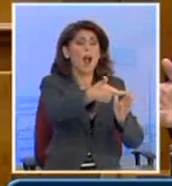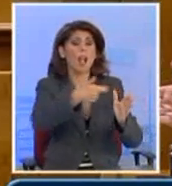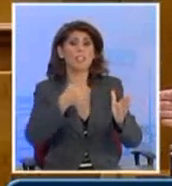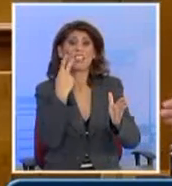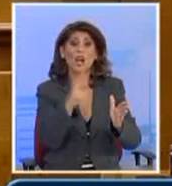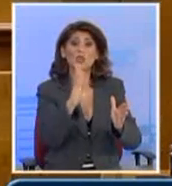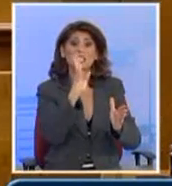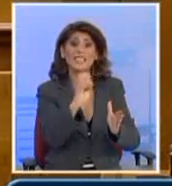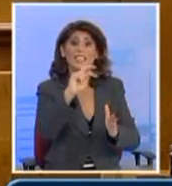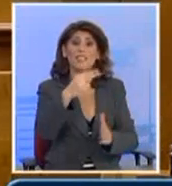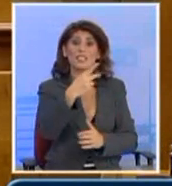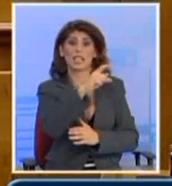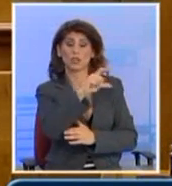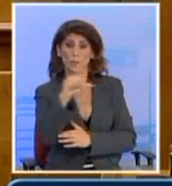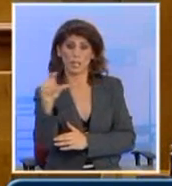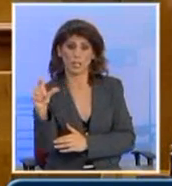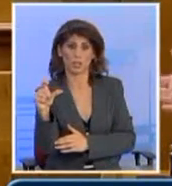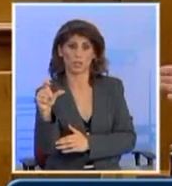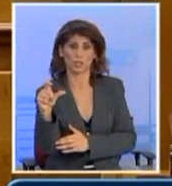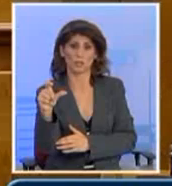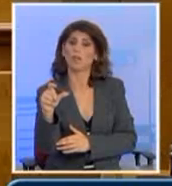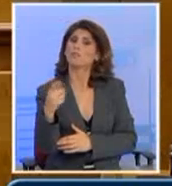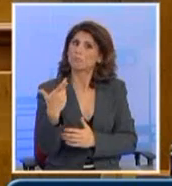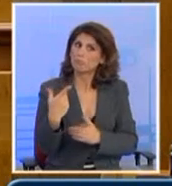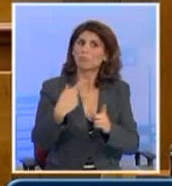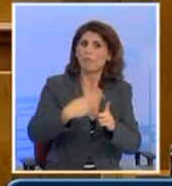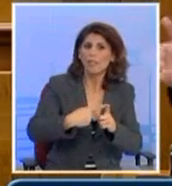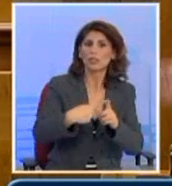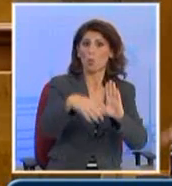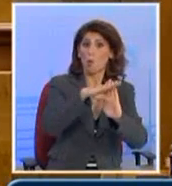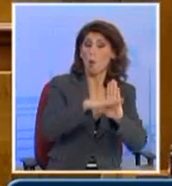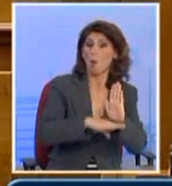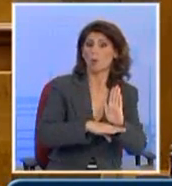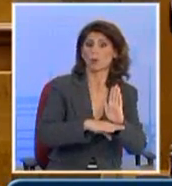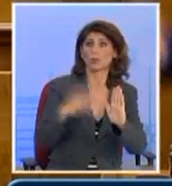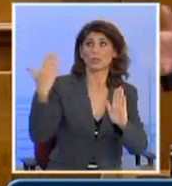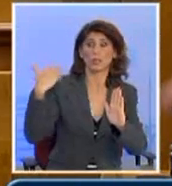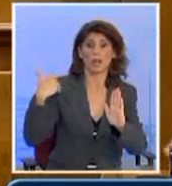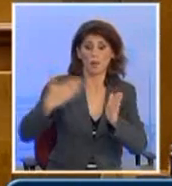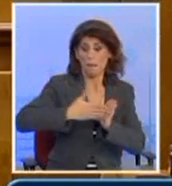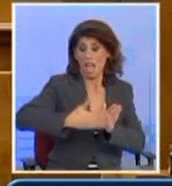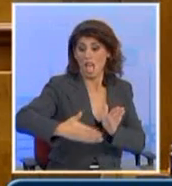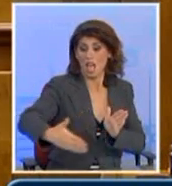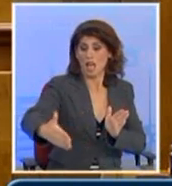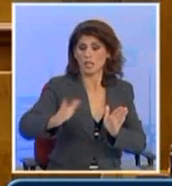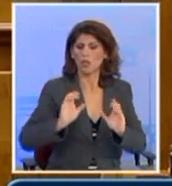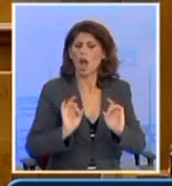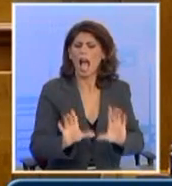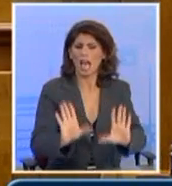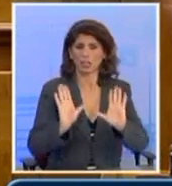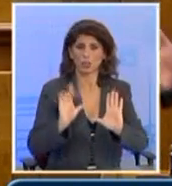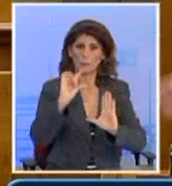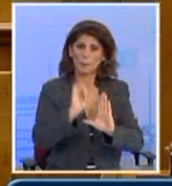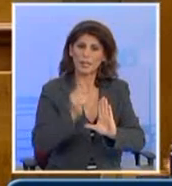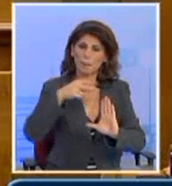240 δισεκατομμυρίων, στους ευνοϊκούς όρους, την μεγάλη περίοδο χάριτος, τα μικρά επιτόκια,